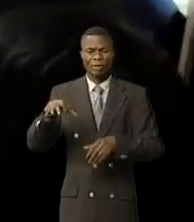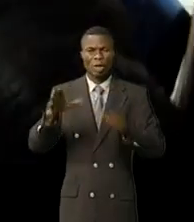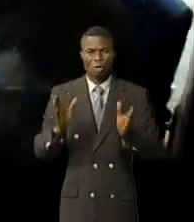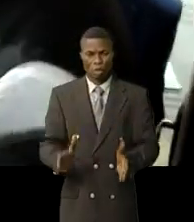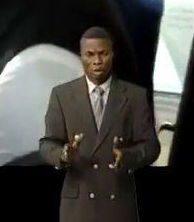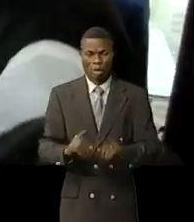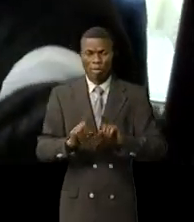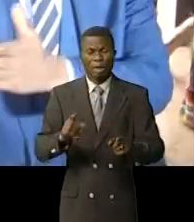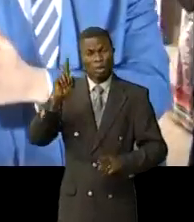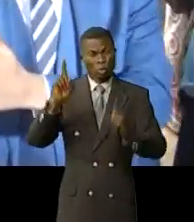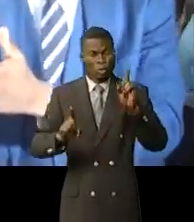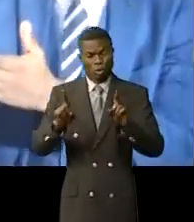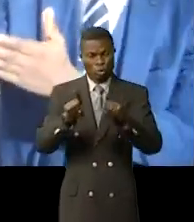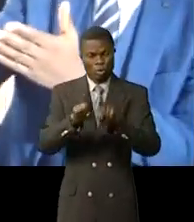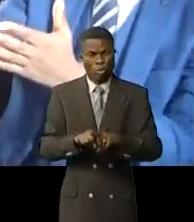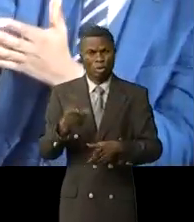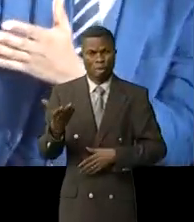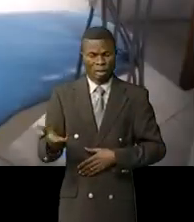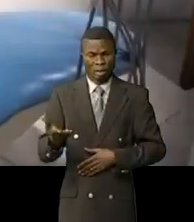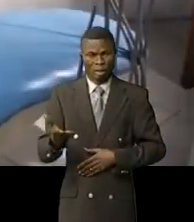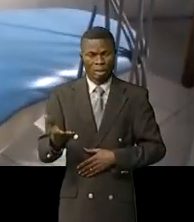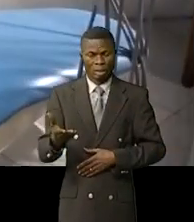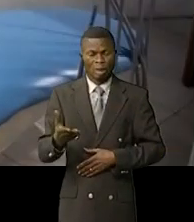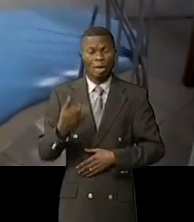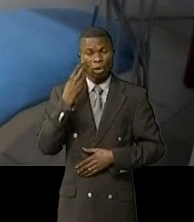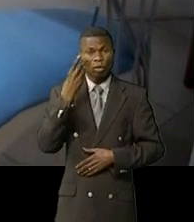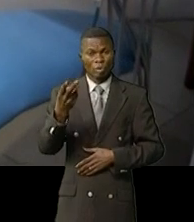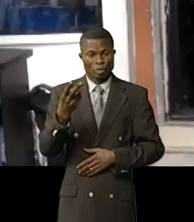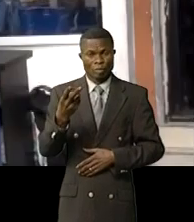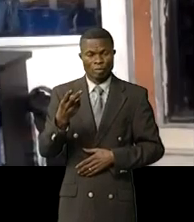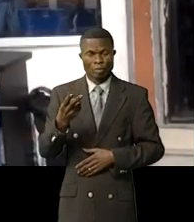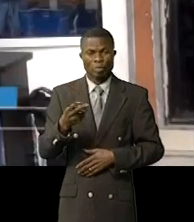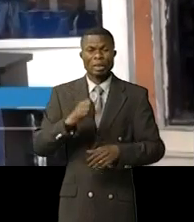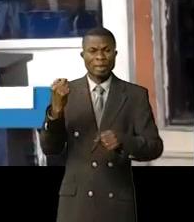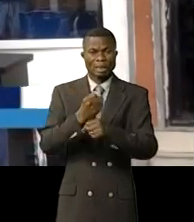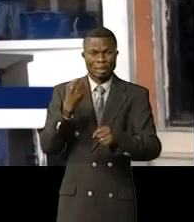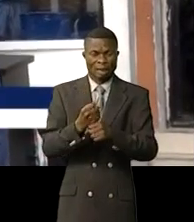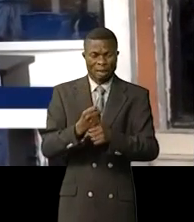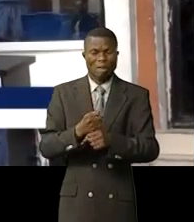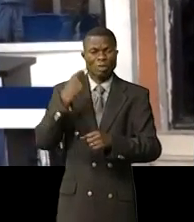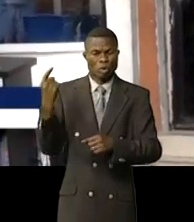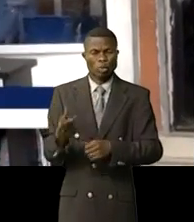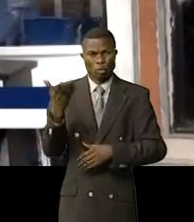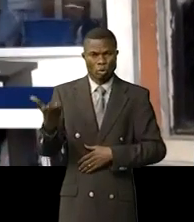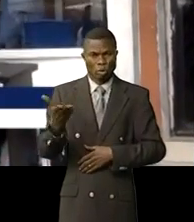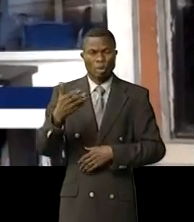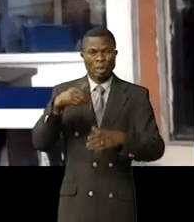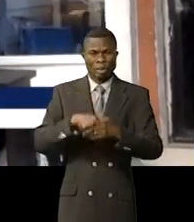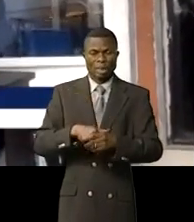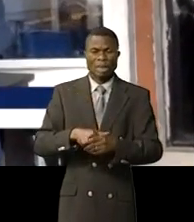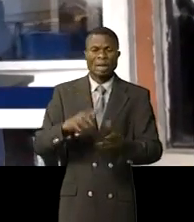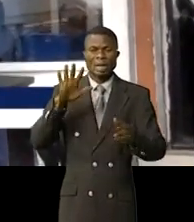Il est rare également de voir des prestations spécialistes à 7000 francs quand